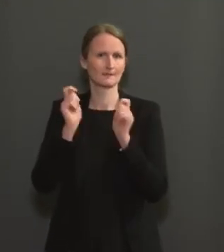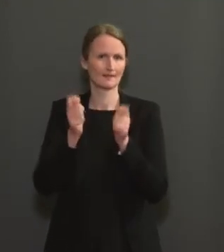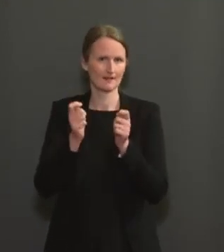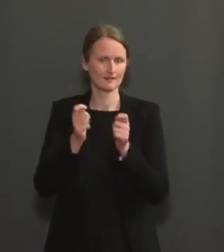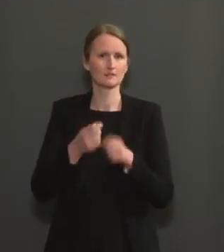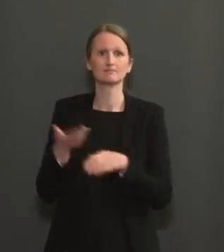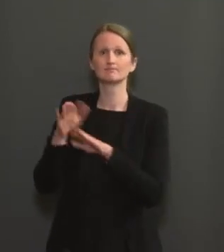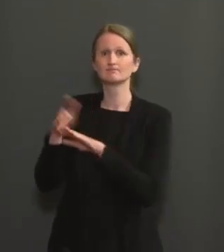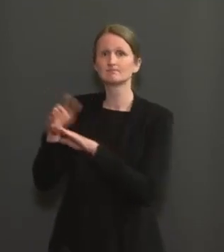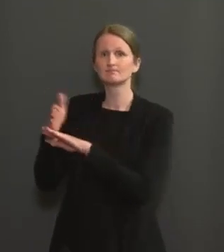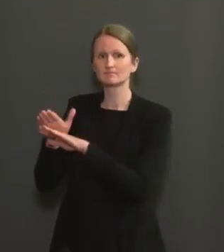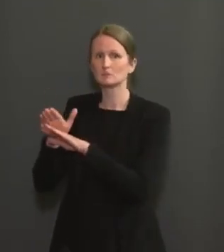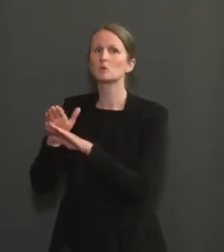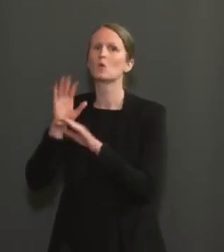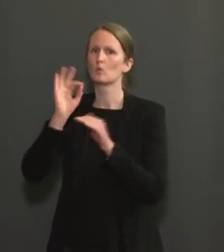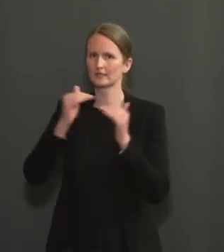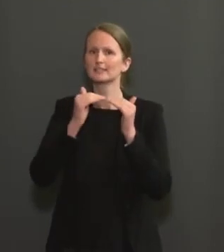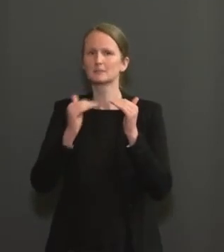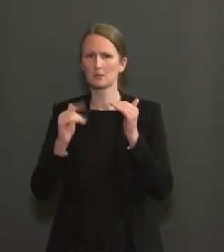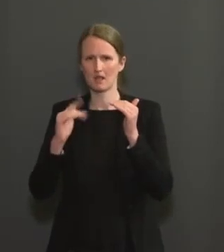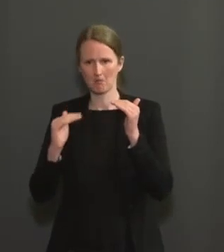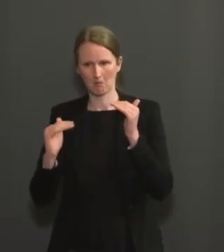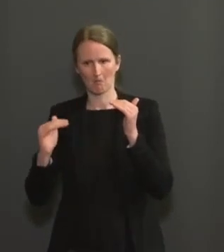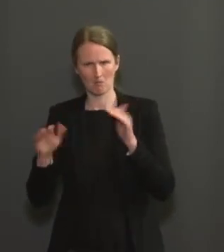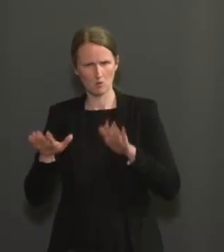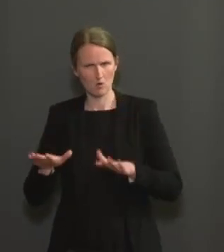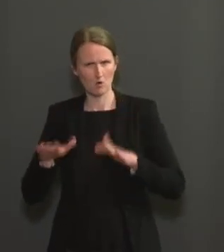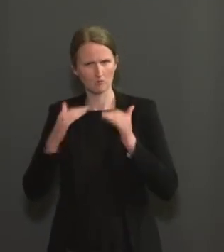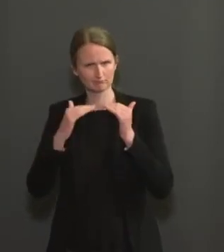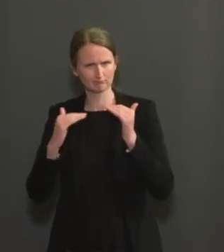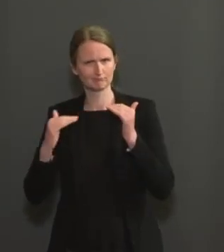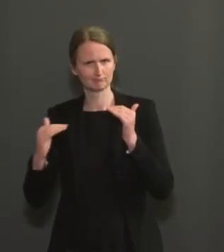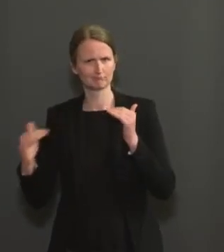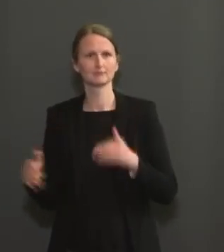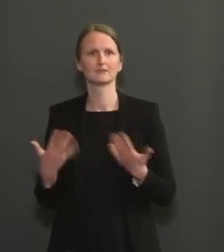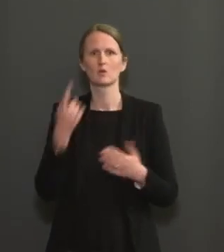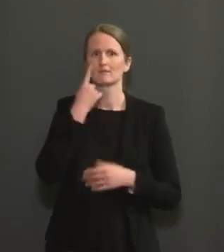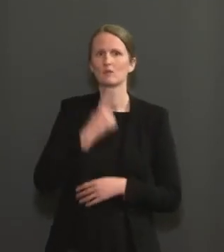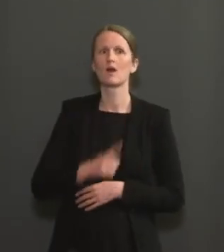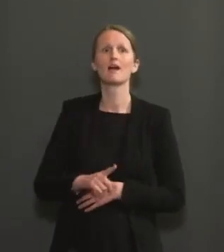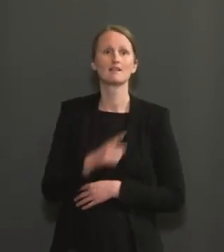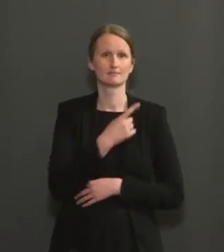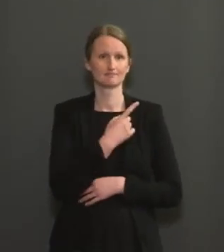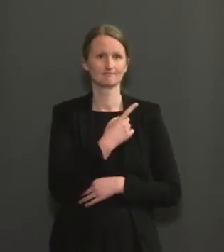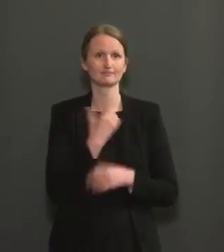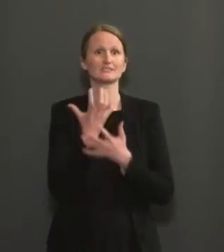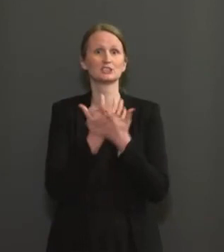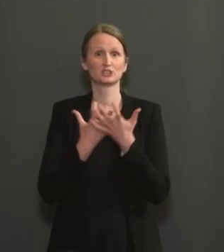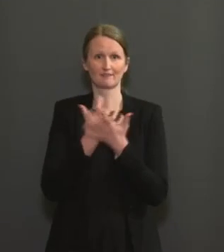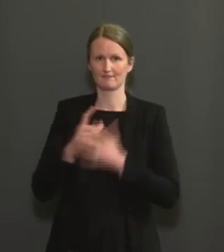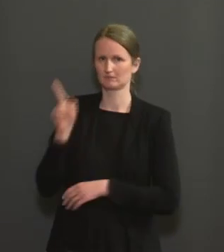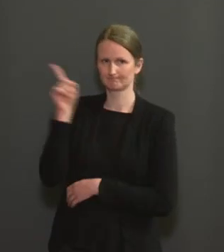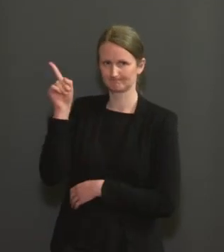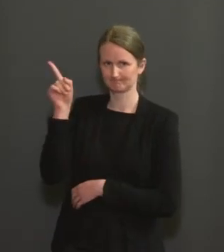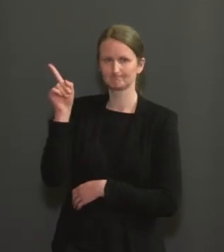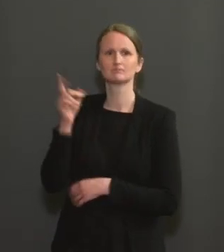plus lentement. Si on s'intéresse, comme sur la première diapositive, au nombre de nouveaux cas, nous avons en moyenne, sur les